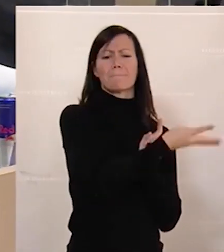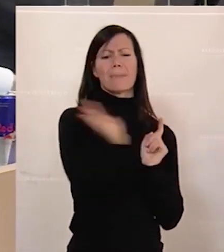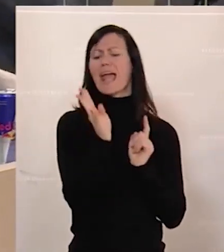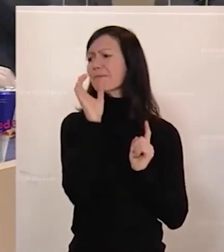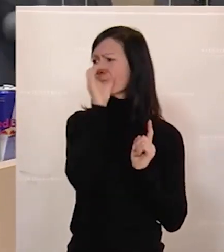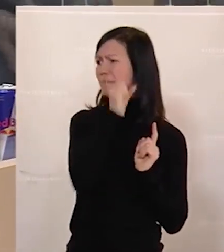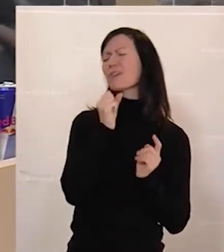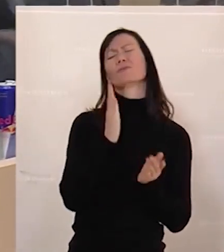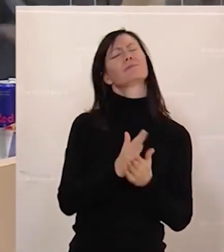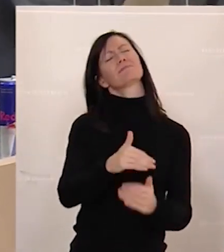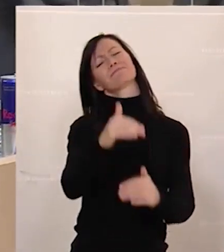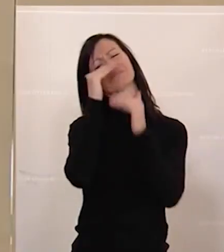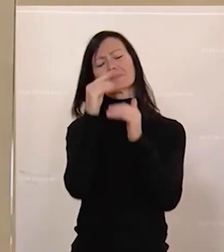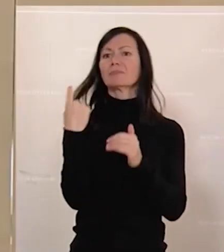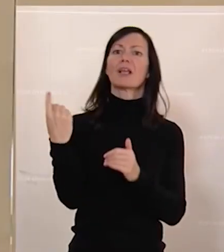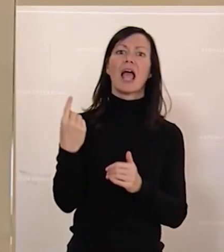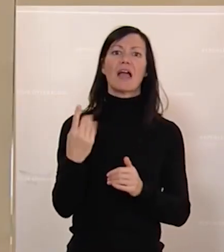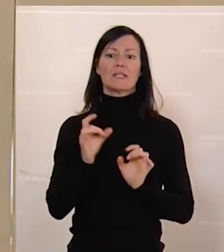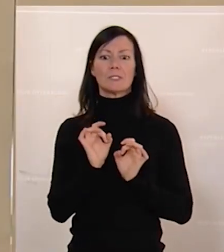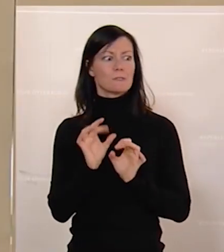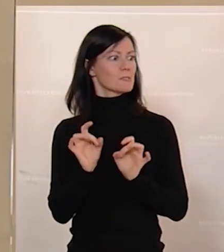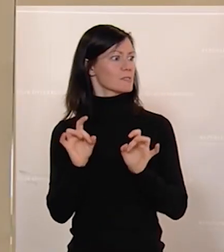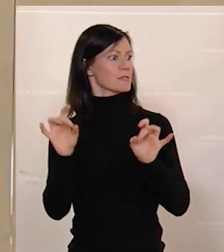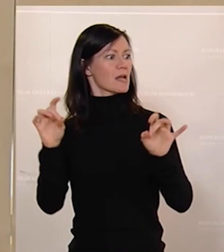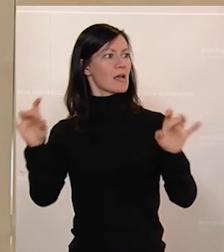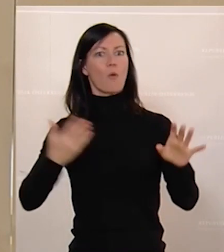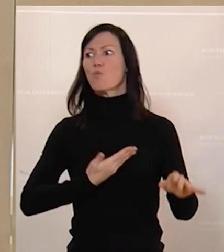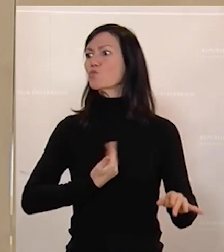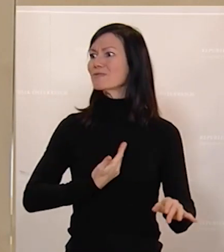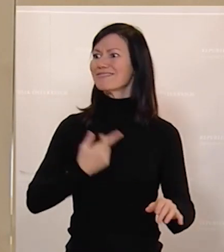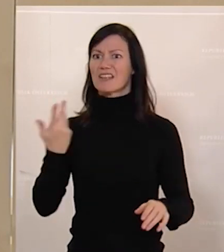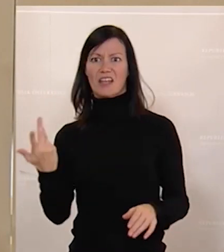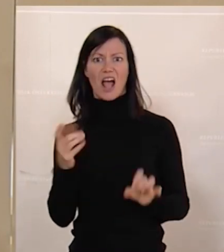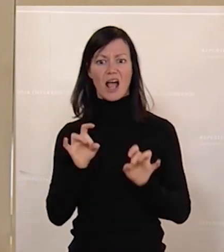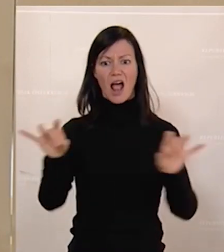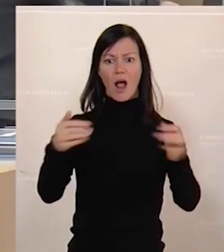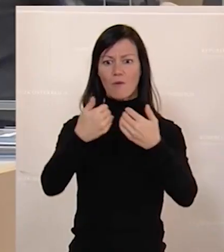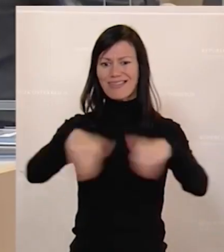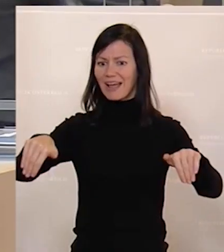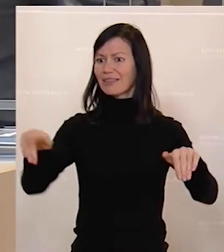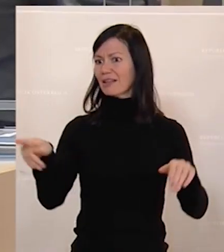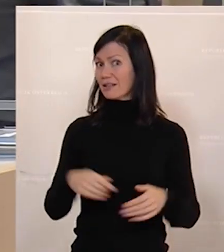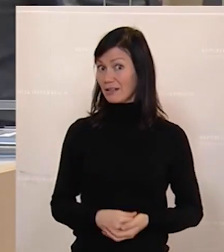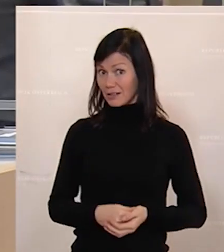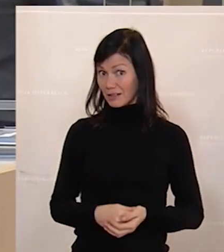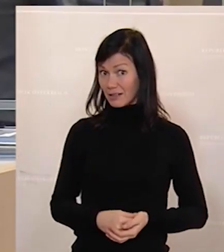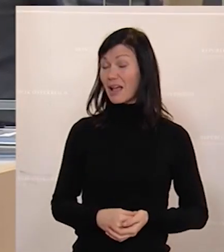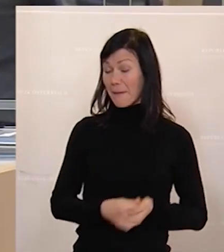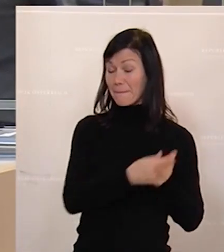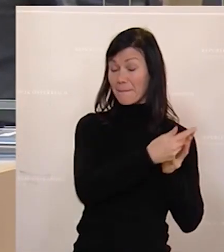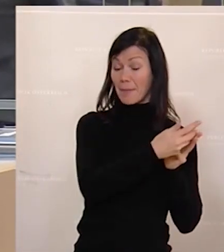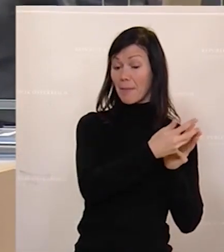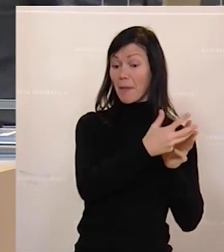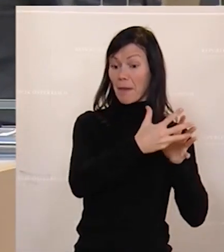hat, dass Sie so viel Verunsicherung und Demagogie in unser schönes Land bringen. Das ist die schweigende und immer